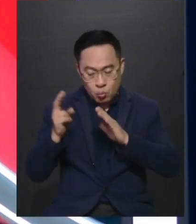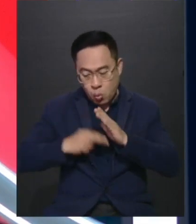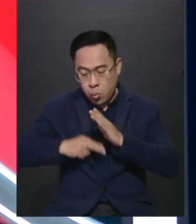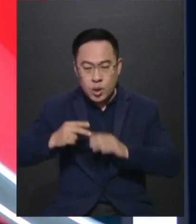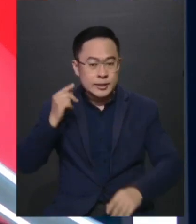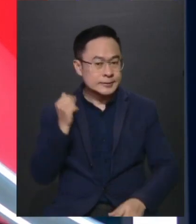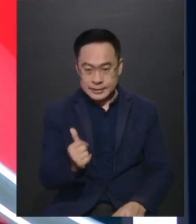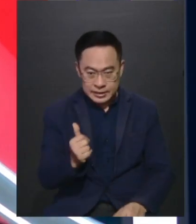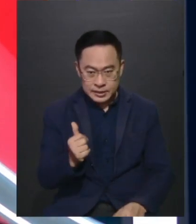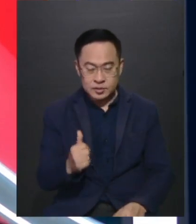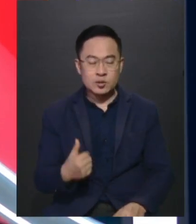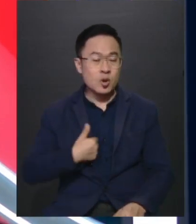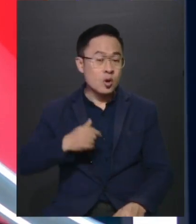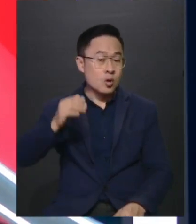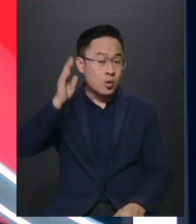มมากๆโดยเฉพาะ